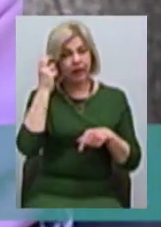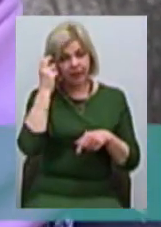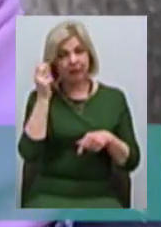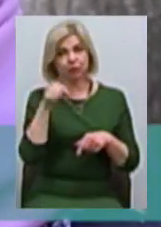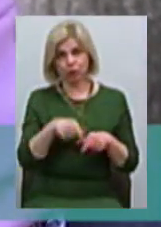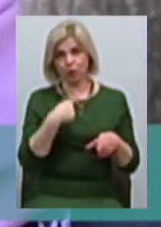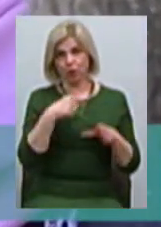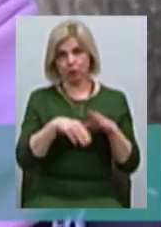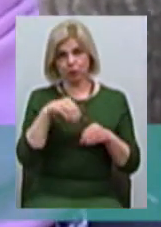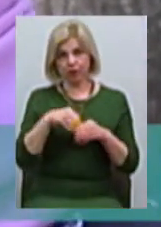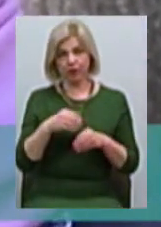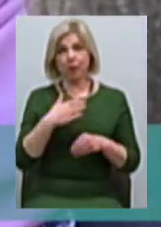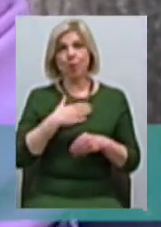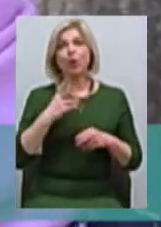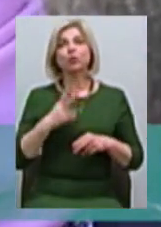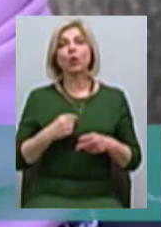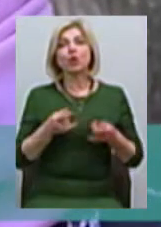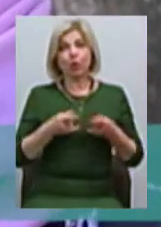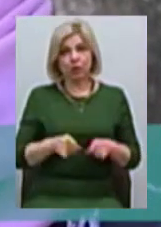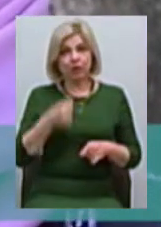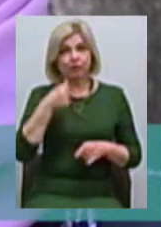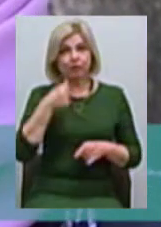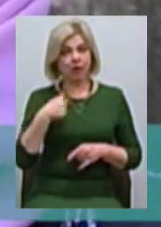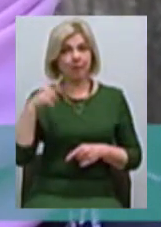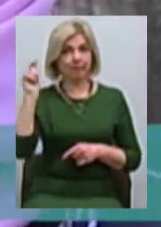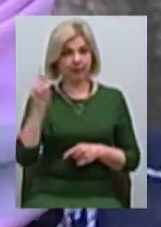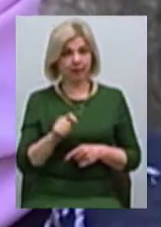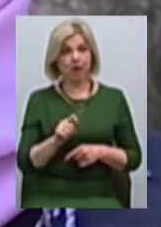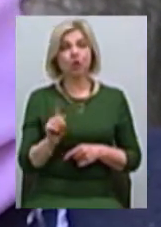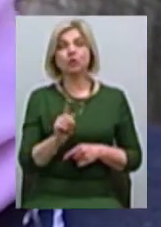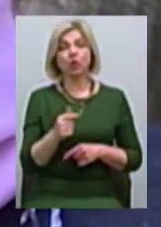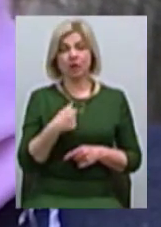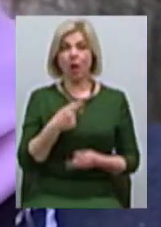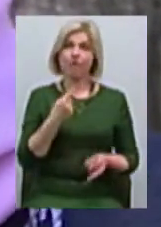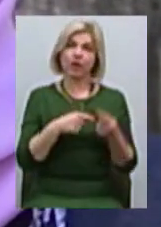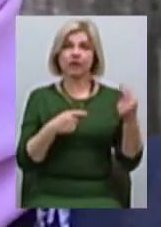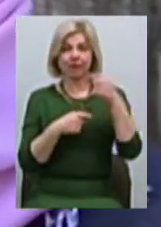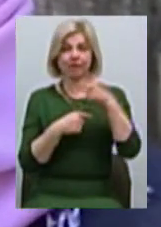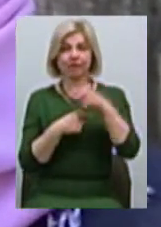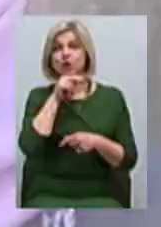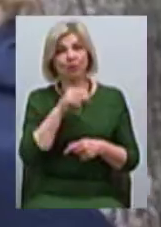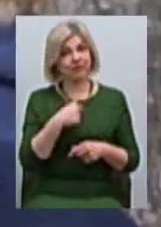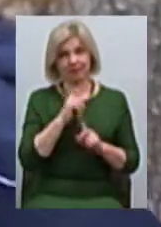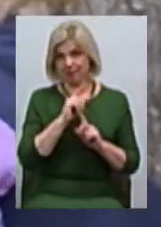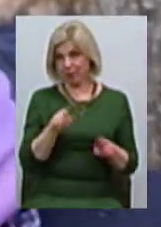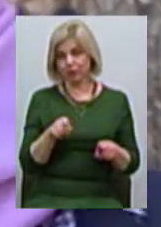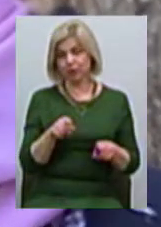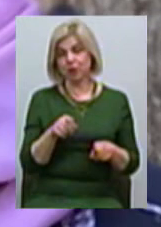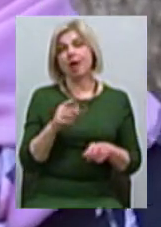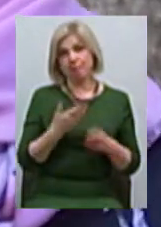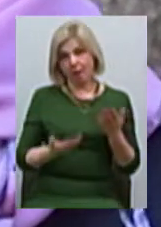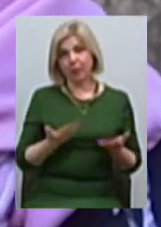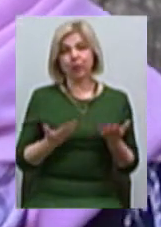приїхала саме, вчора я приїхала. І коли мені, що мені, я не буду вертатися в Чернівці, тому так сталося. Я не знаю,